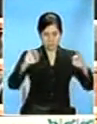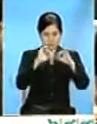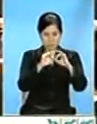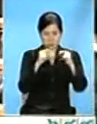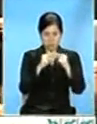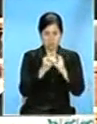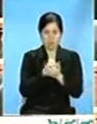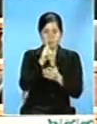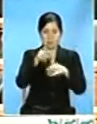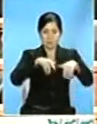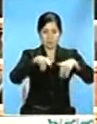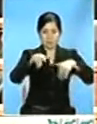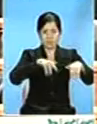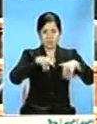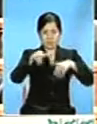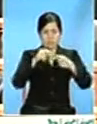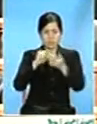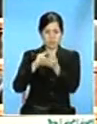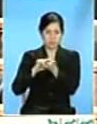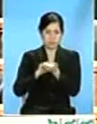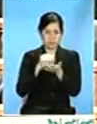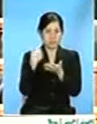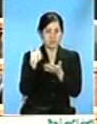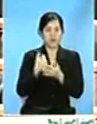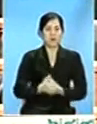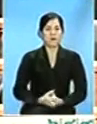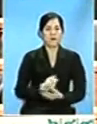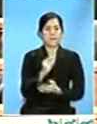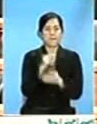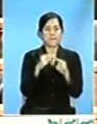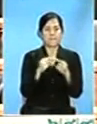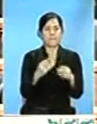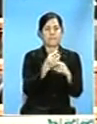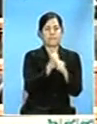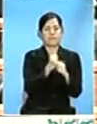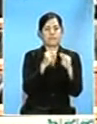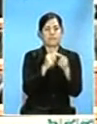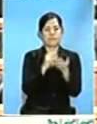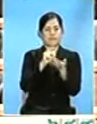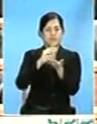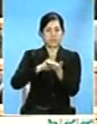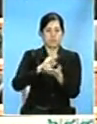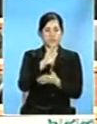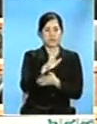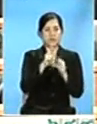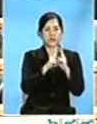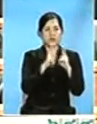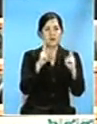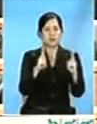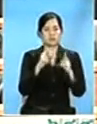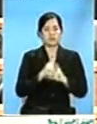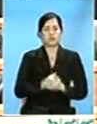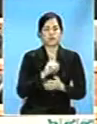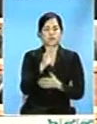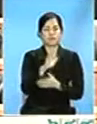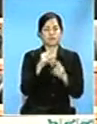ประชาชนซึ่งประเด็นผลของการสำรวจของหน่วยงานของกรรมาธิการของสภ